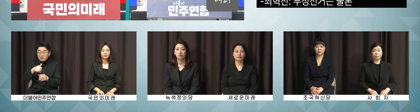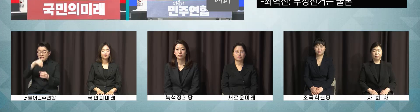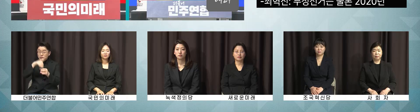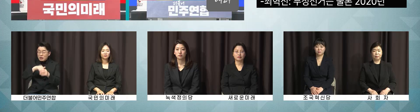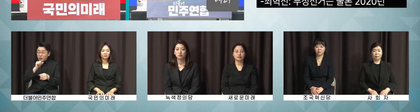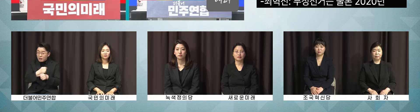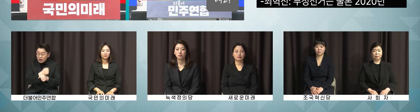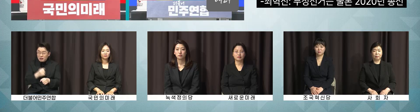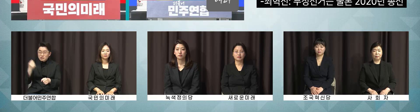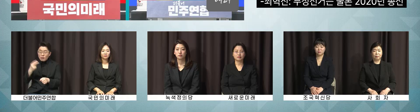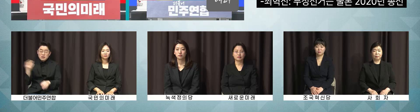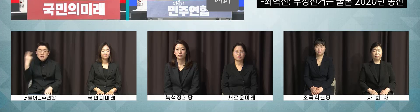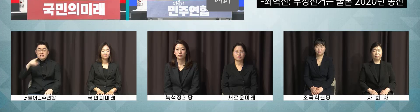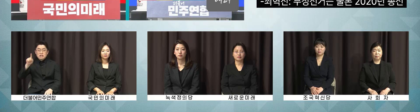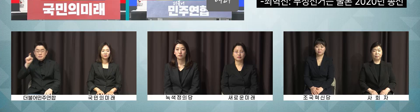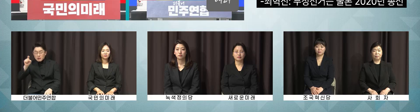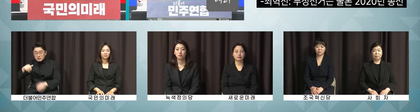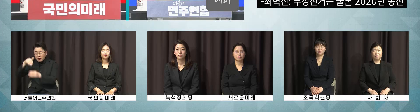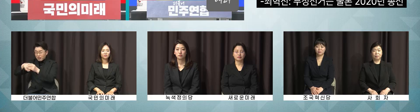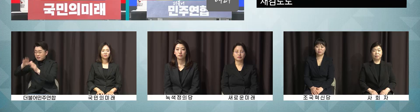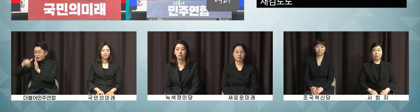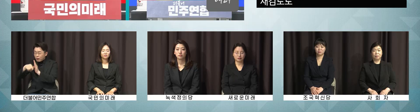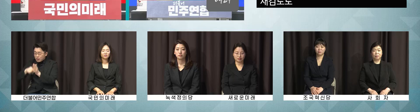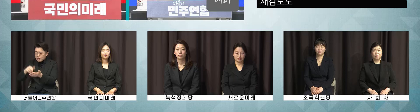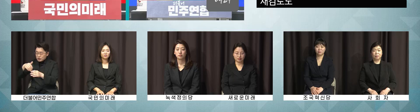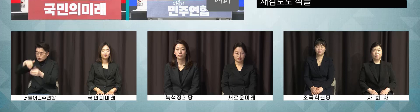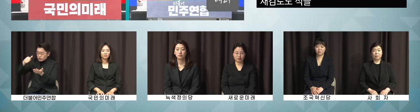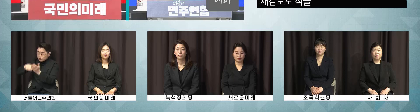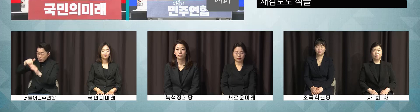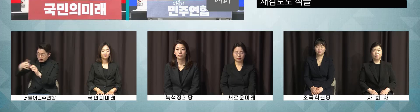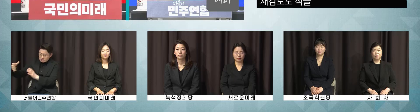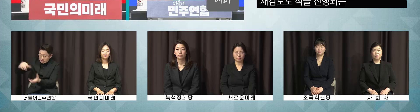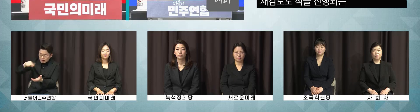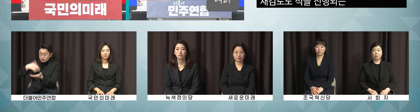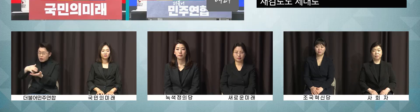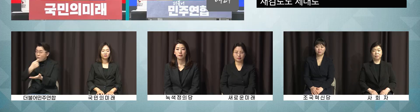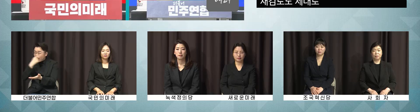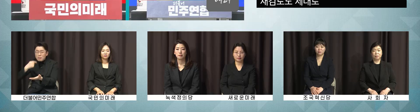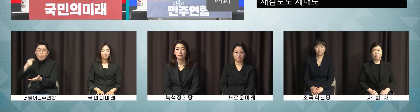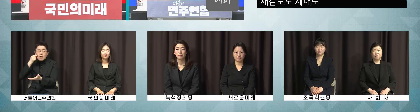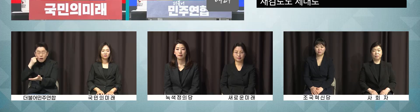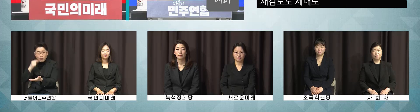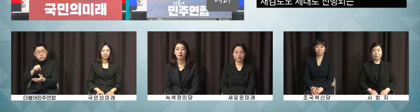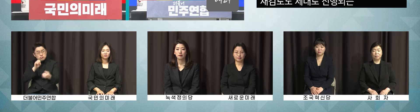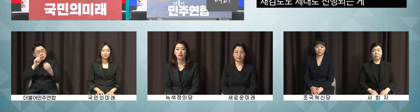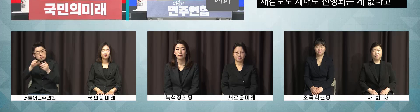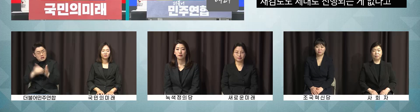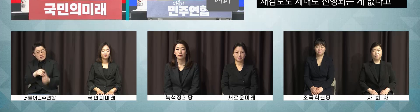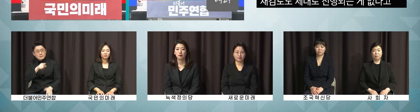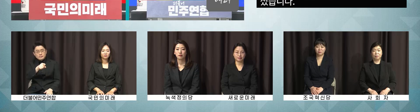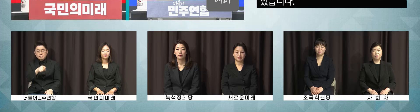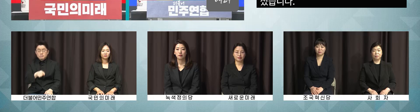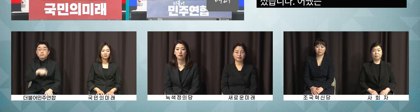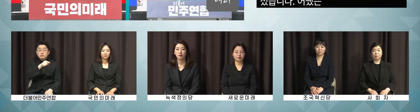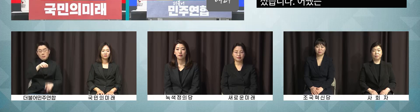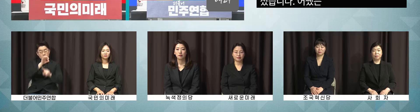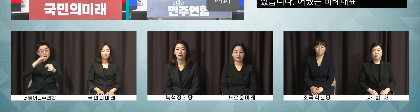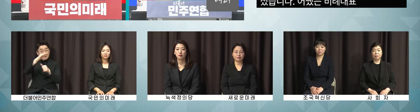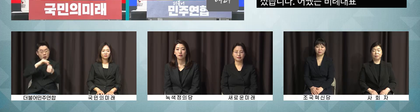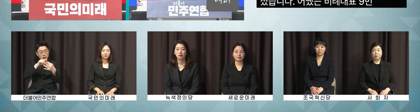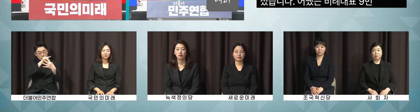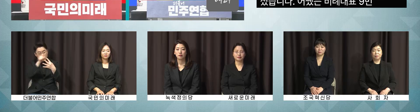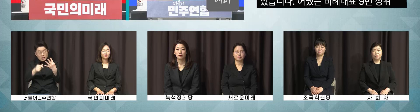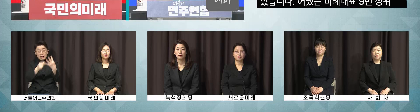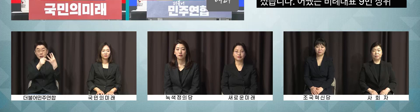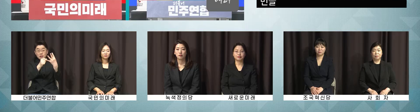제대로 진행되는 게 없다라고 발언하셨습니다. 어쨌든 비례대표 9번 상위 순번을 받으셨는데요. 국가의 어쨌든